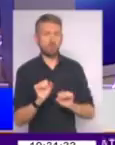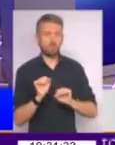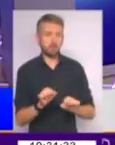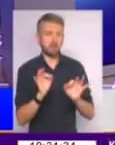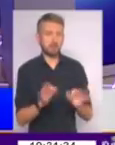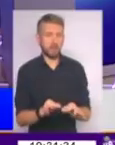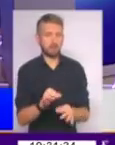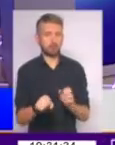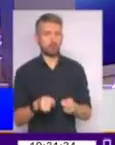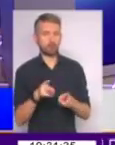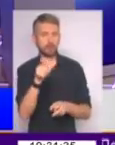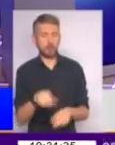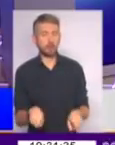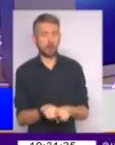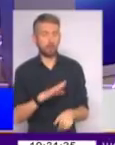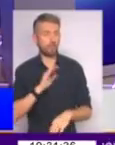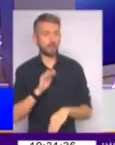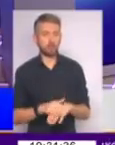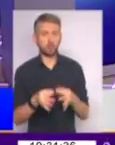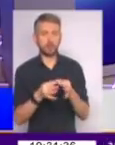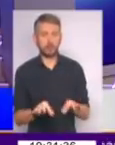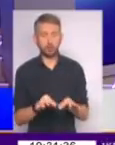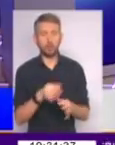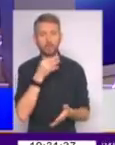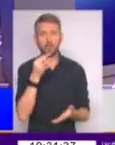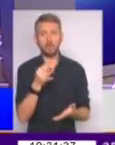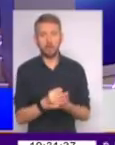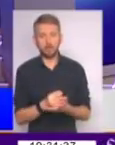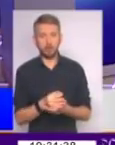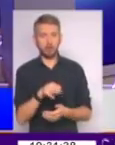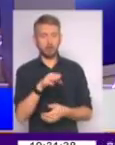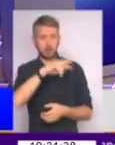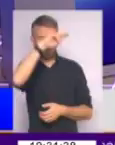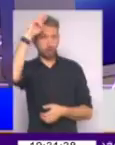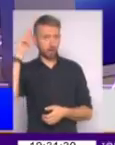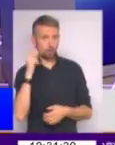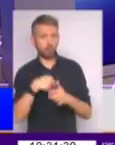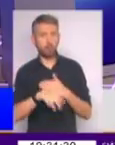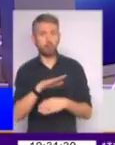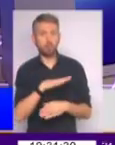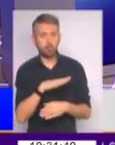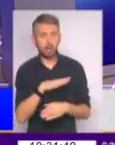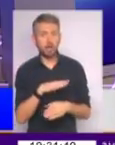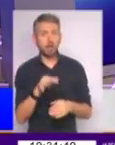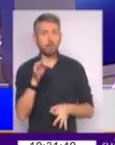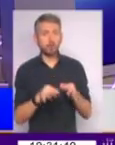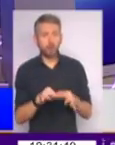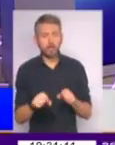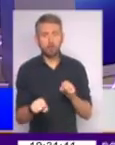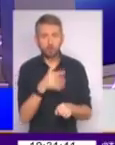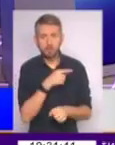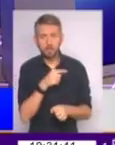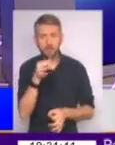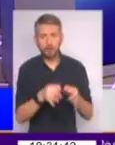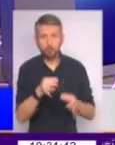І таким чином було фактично звільнена відповідальності та ж сама Тимошенко. Бо було здійснено процесуальне порушення під час її там